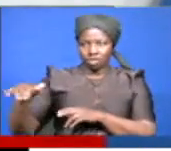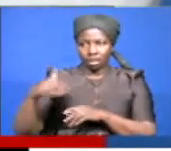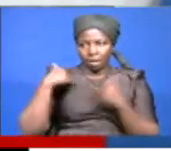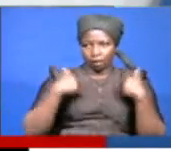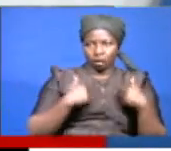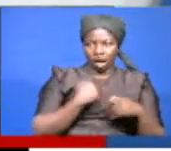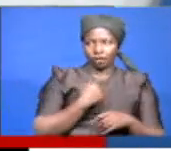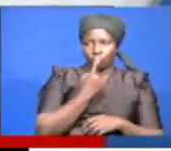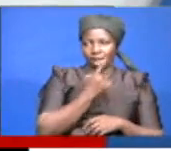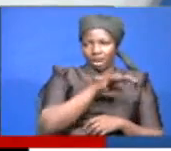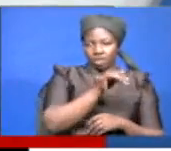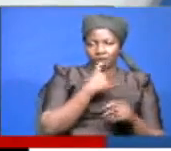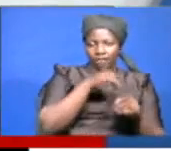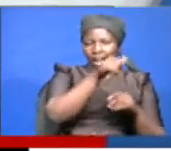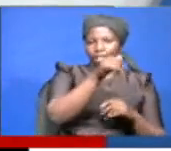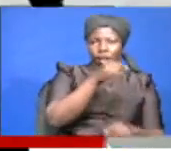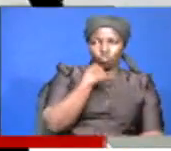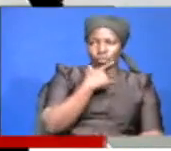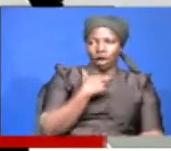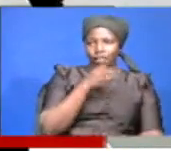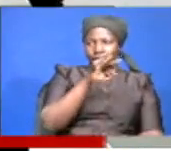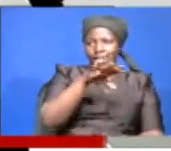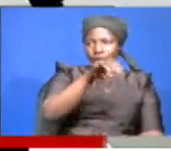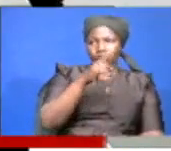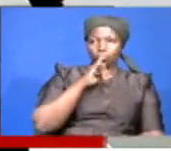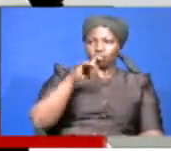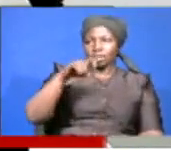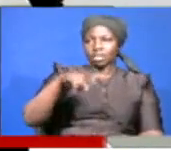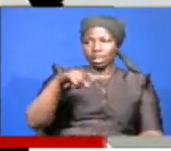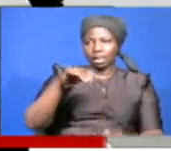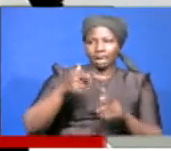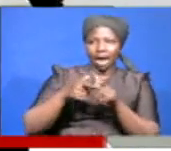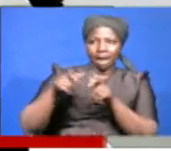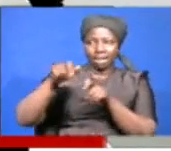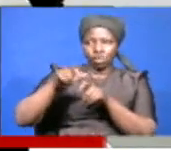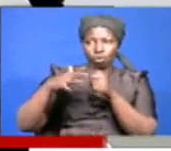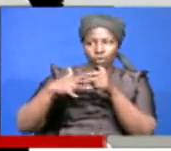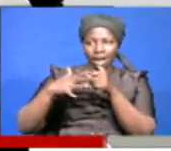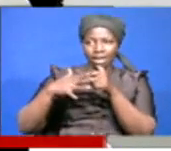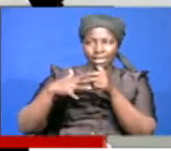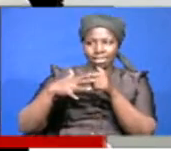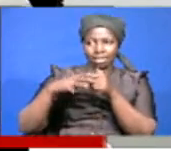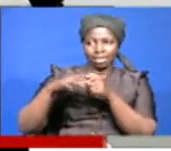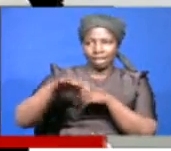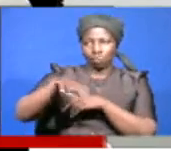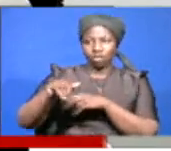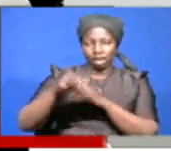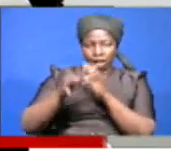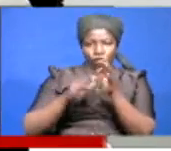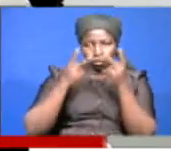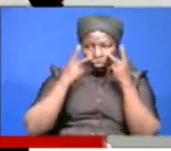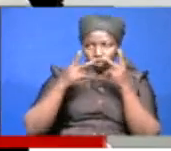kaunti tatu. Kwa hivyo we need 9 more extra counties. Ukiangalia kama mimi Kisii, Kisii tuko na kaunti